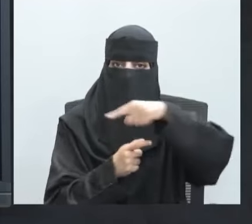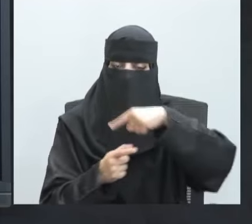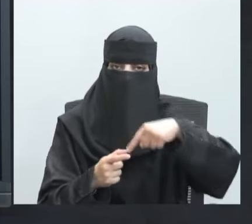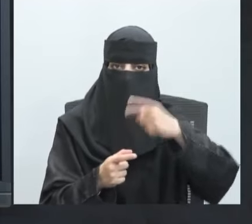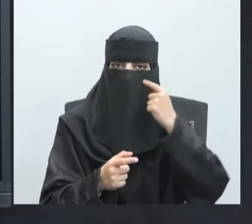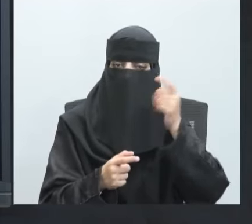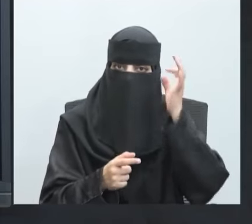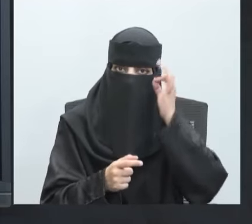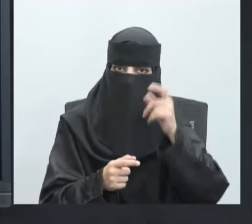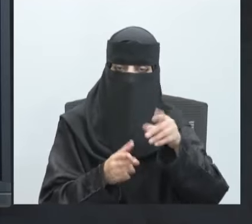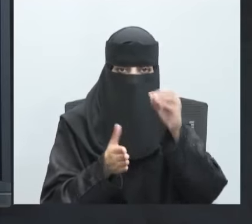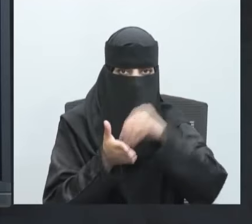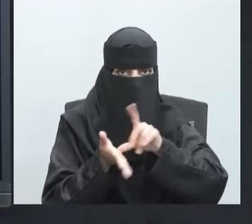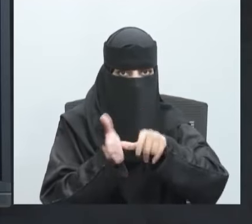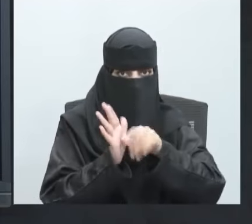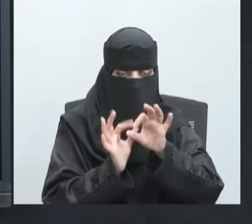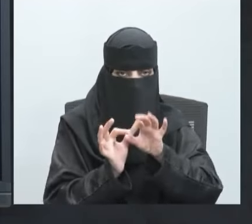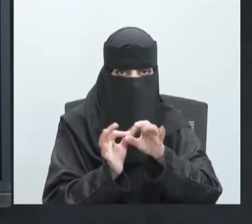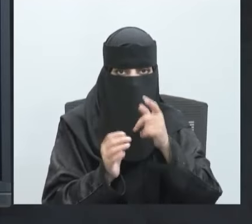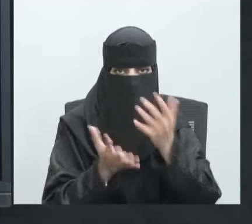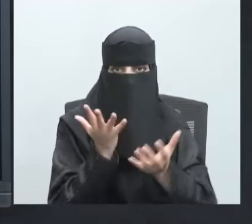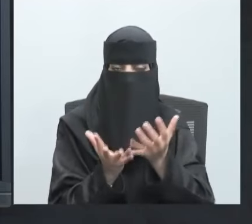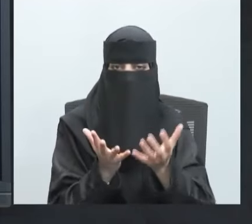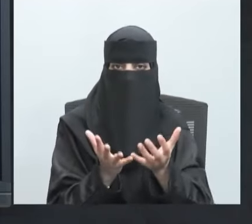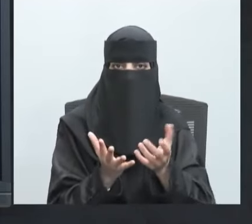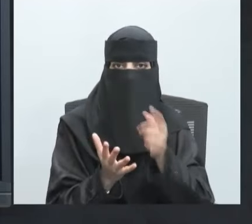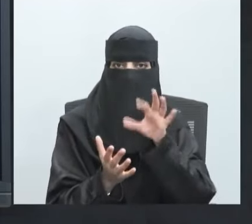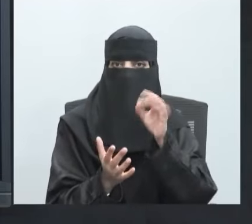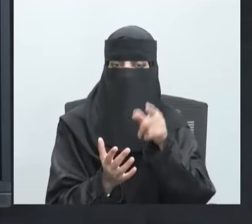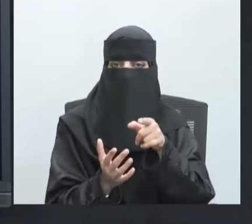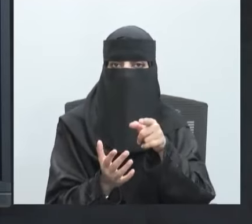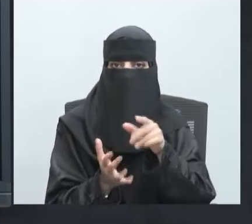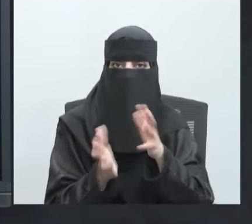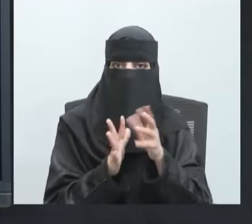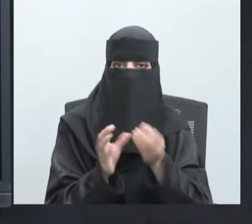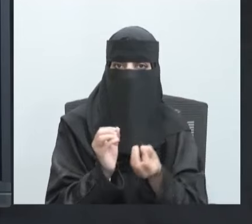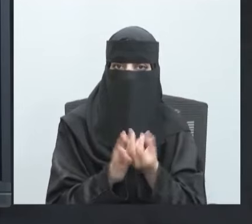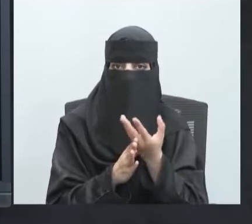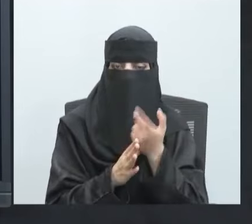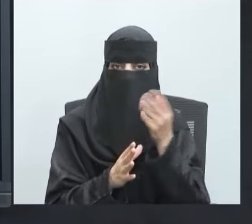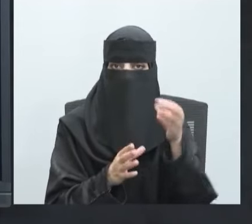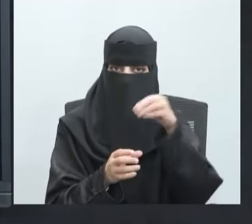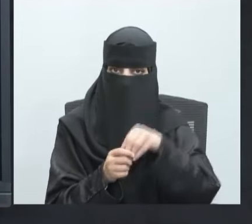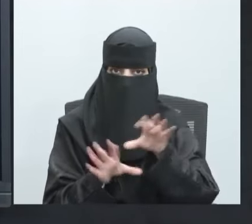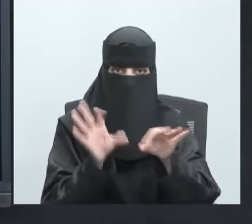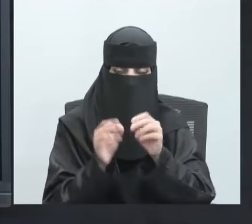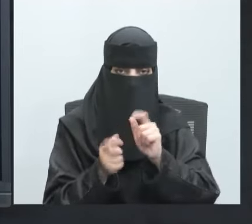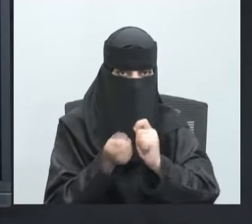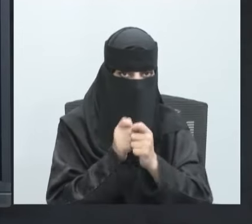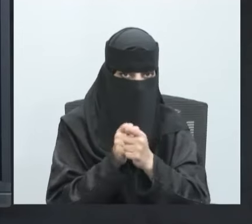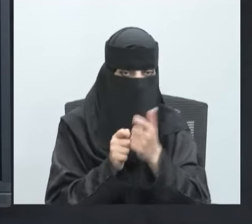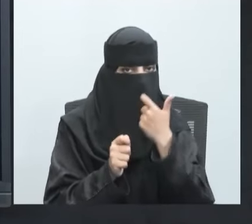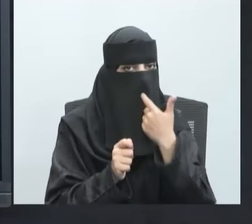فنحتاج الى وضع خطه للميزانيه لكن قد يكون نحتاج الى بعض التعديلات